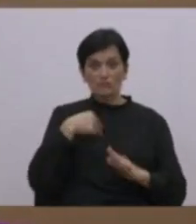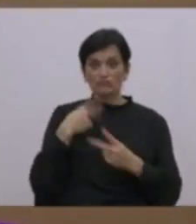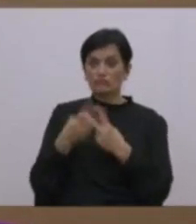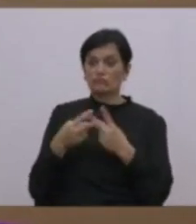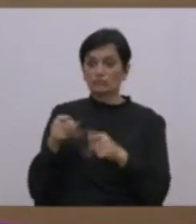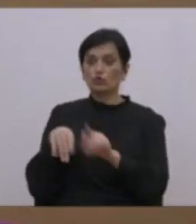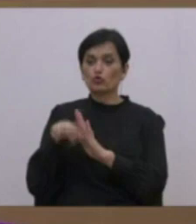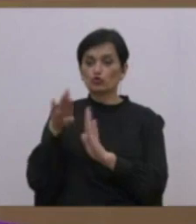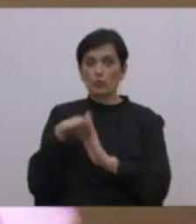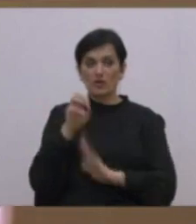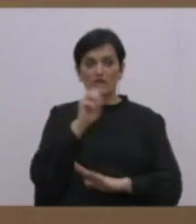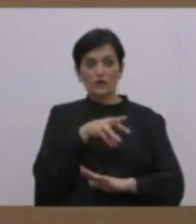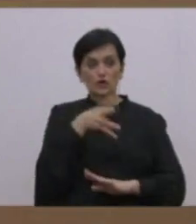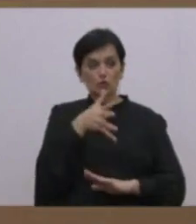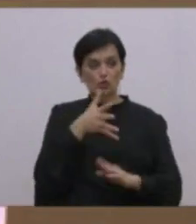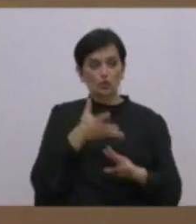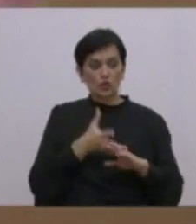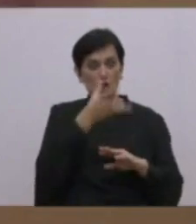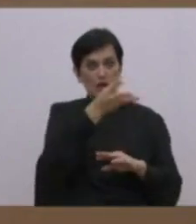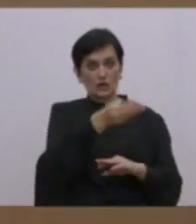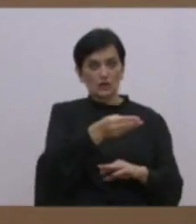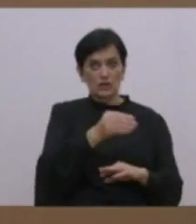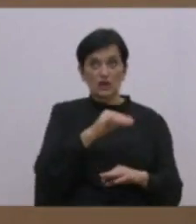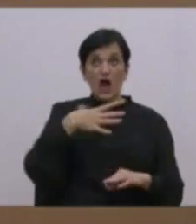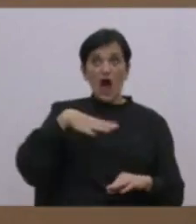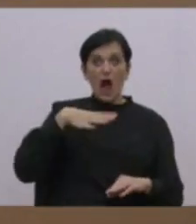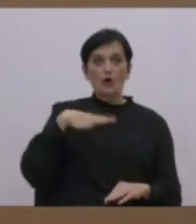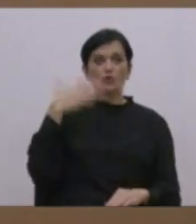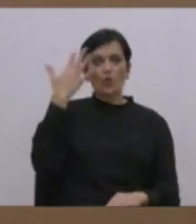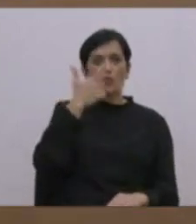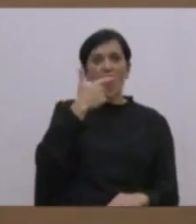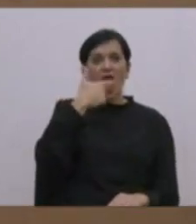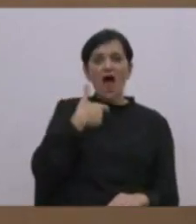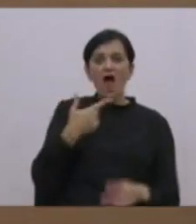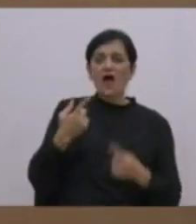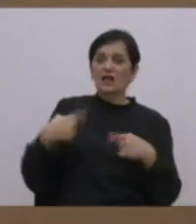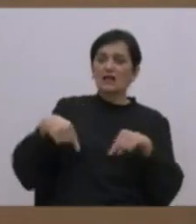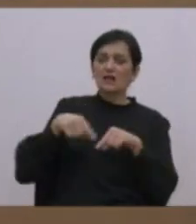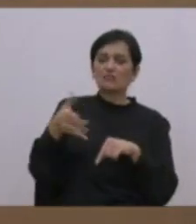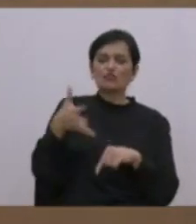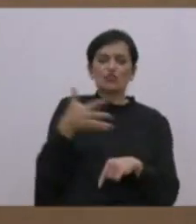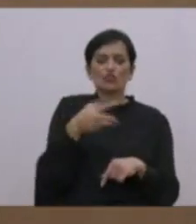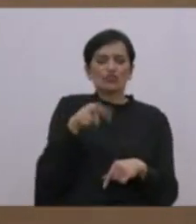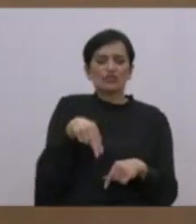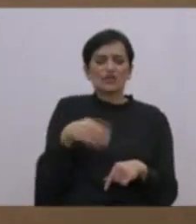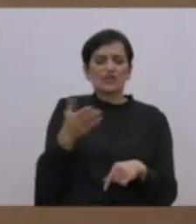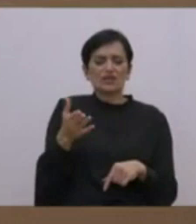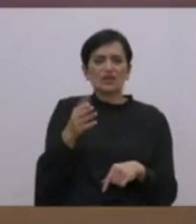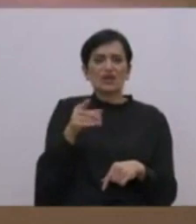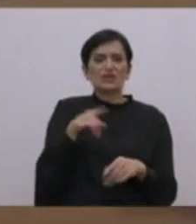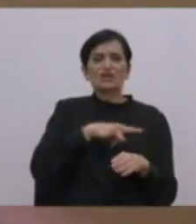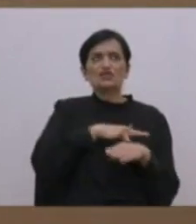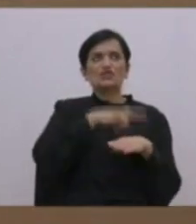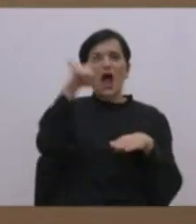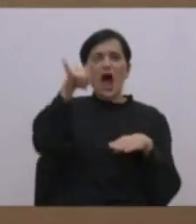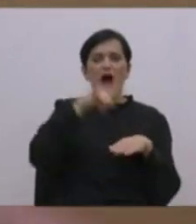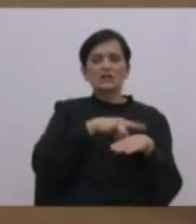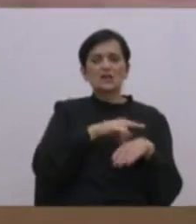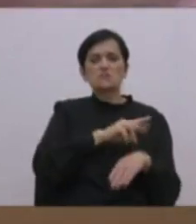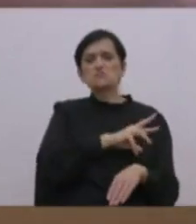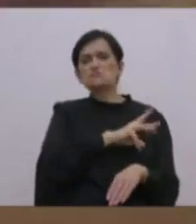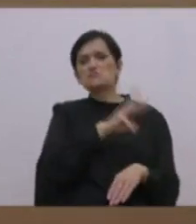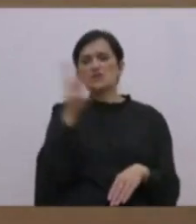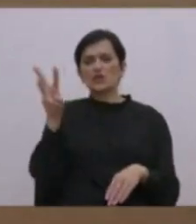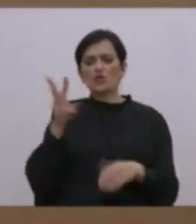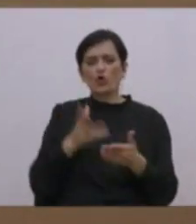ხალხს 5000 ლარი? ო, ქართული ოცნების ელიტისთვის 5000 ლარი არაფერია ხა. ჩარტერში მილიონებს იხდიან და 5000